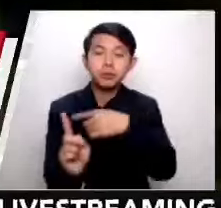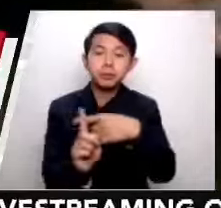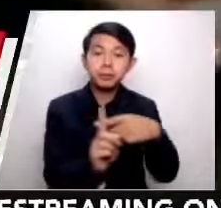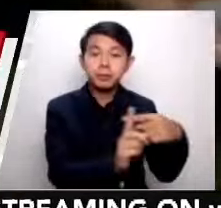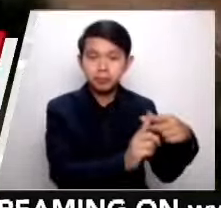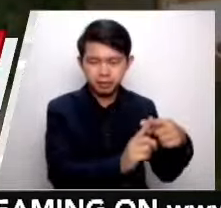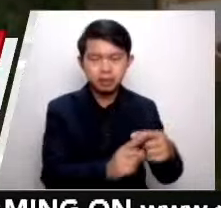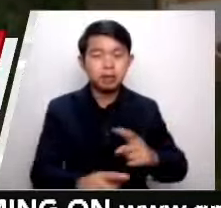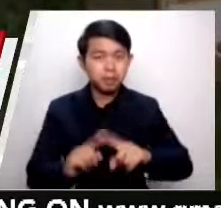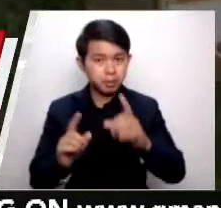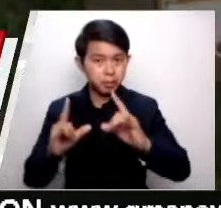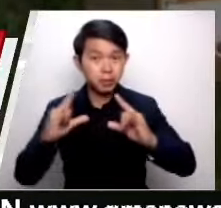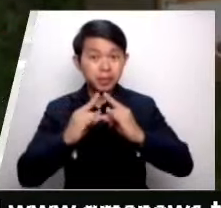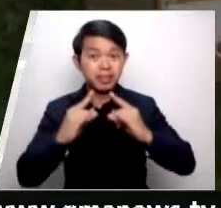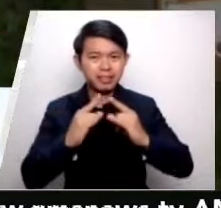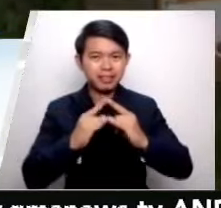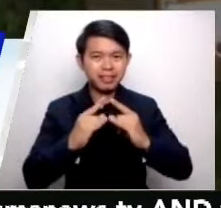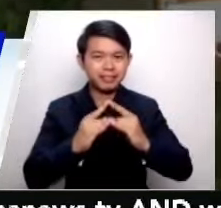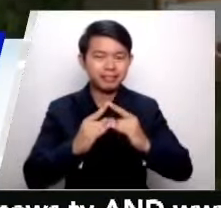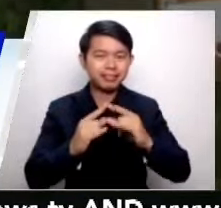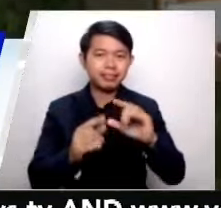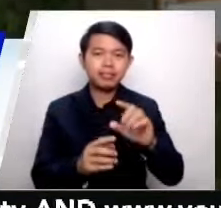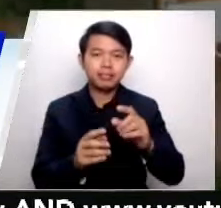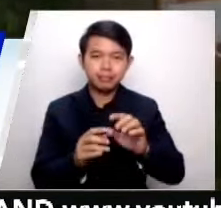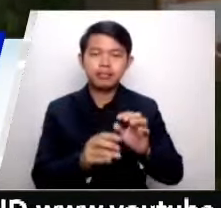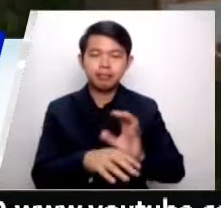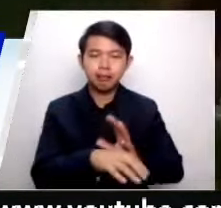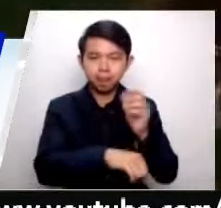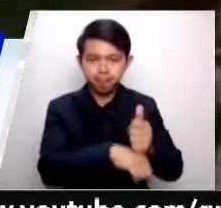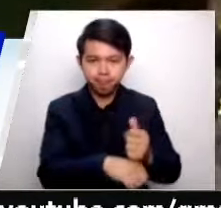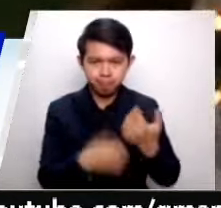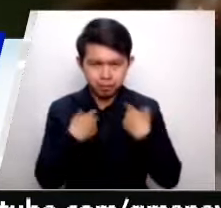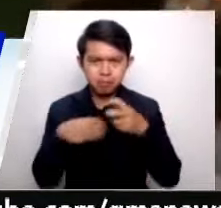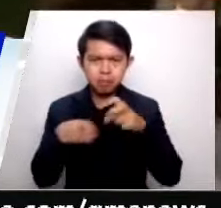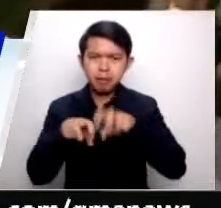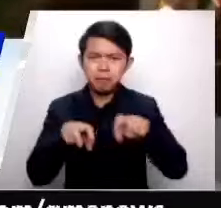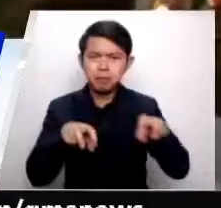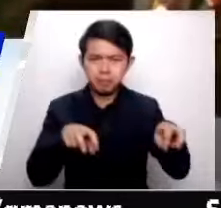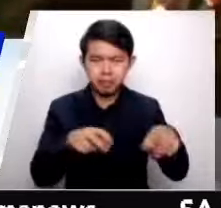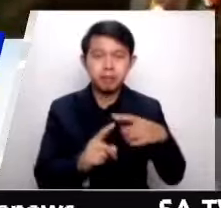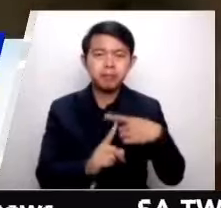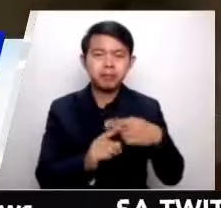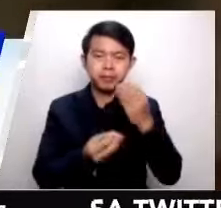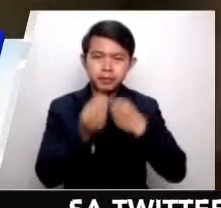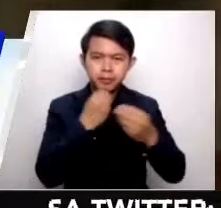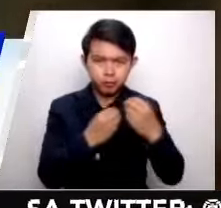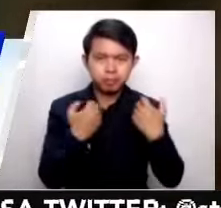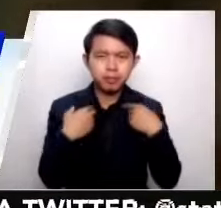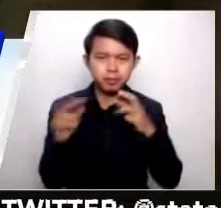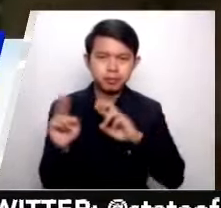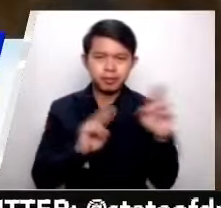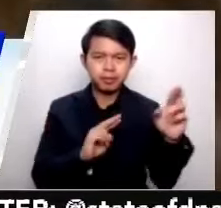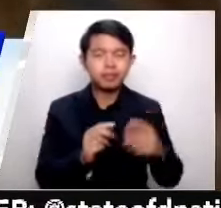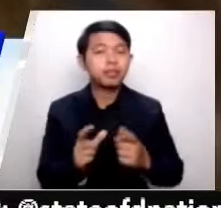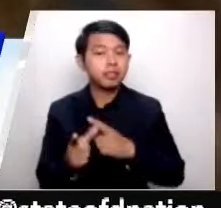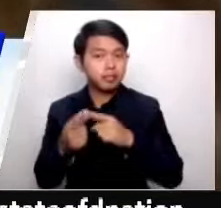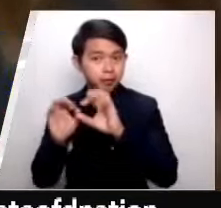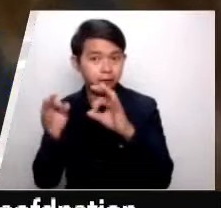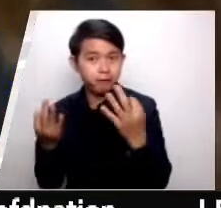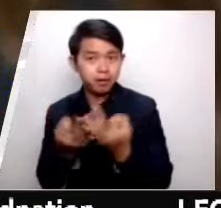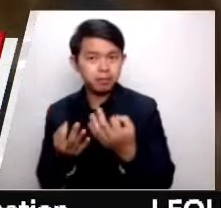na tent, tapos may mga upuan na rin, tapos may mga food na rin po. Nakikiramdam naman sa panahon ng pamilya Christy. Dito lang